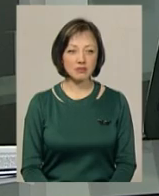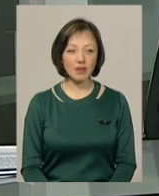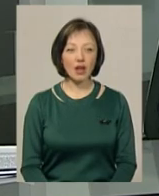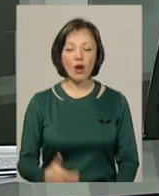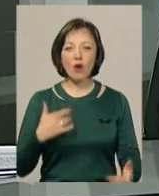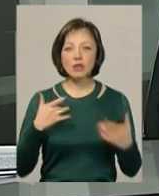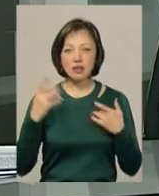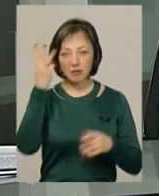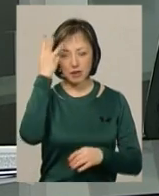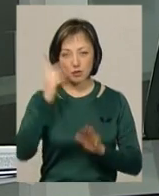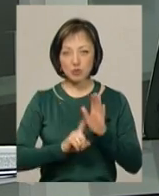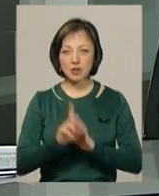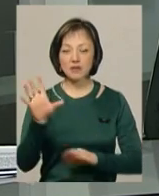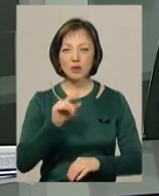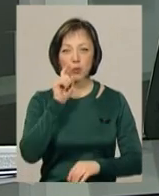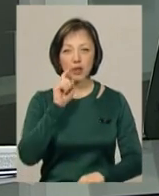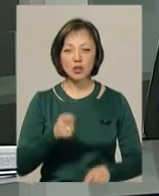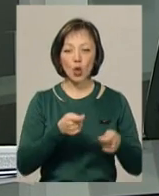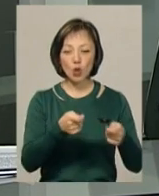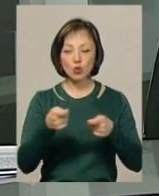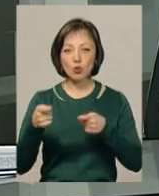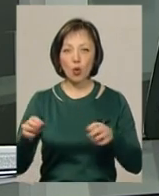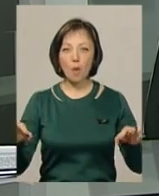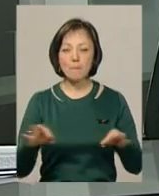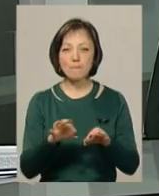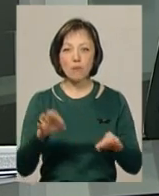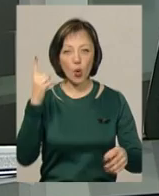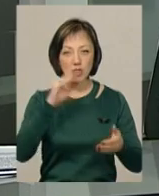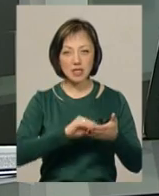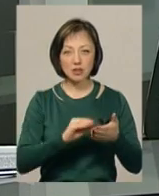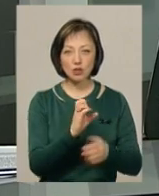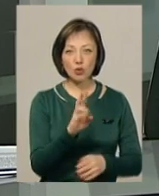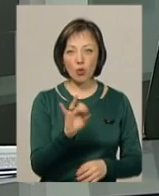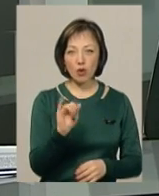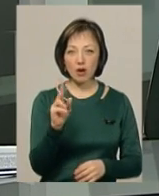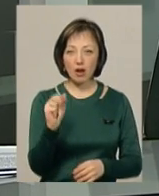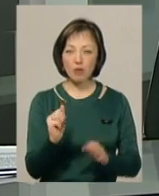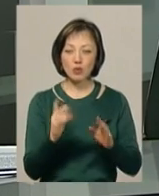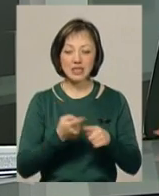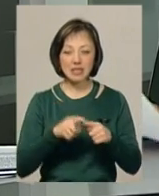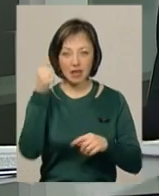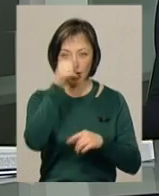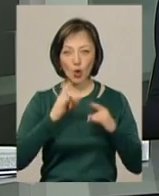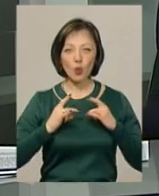Концертом у Хмельницькому розпочинається всеукраїнський тур композитора Мирослава Скорика, для якого цей рік буде ювілейним.